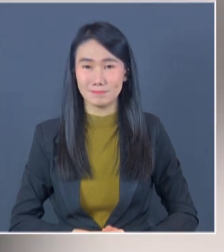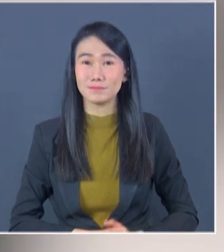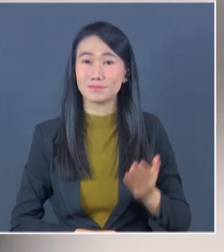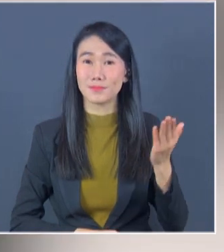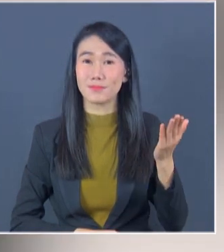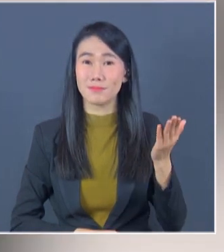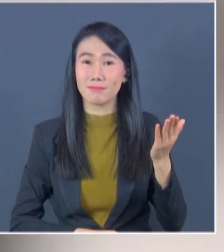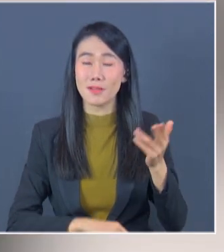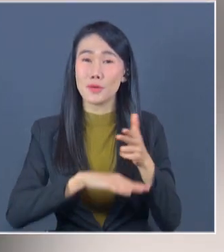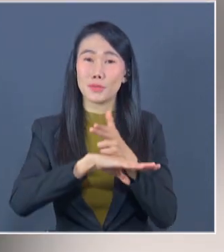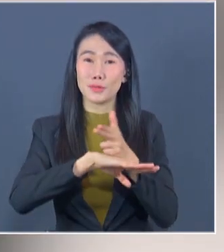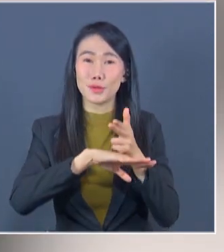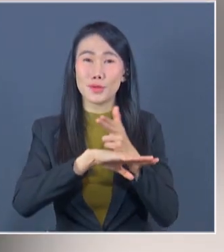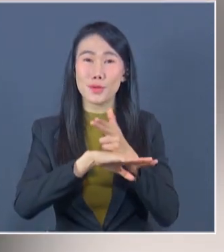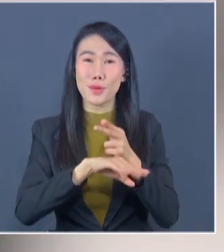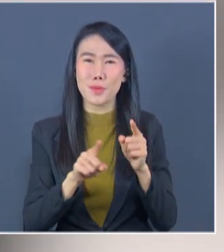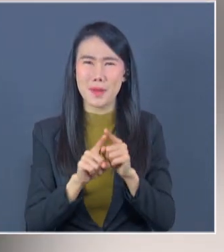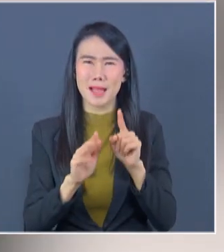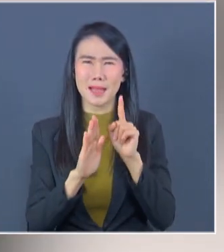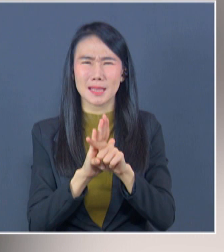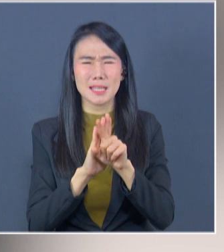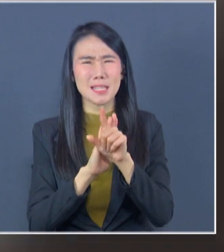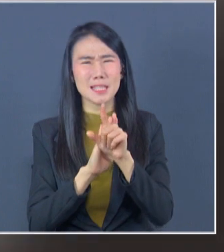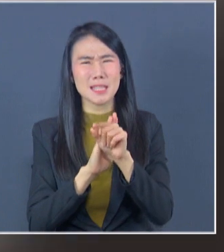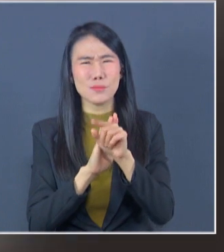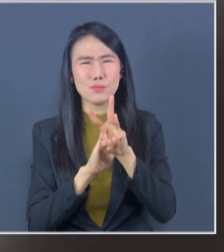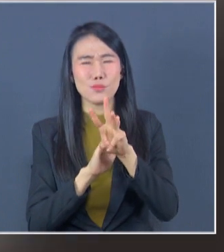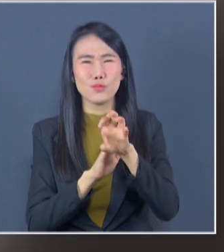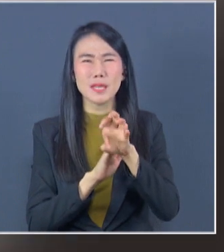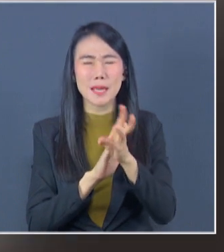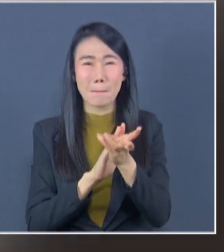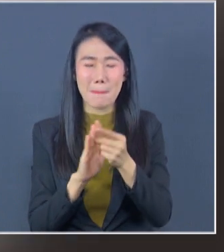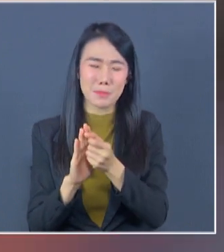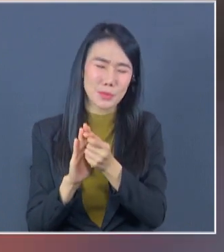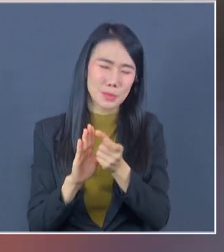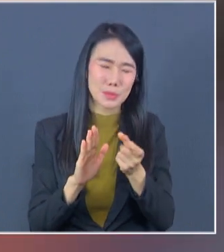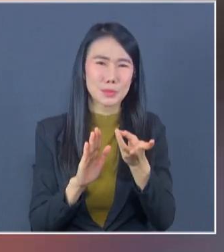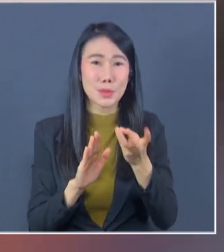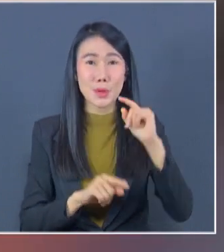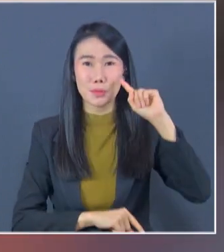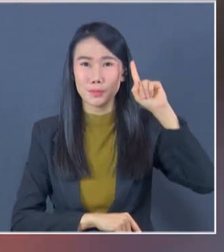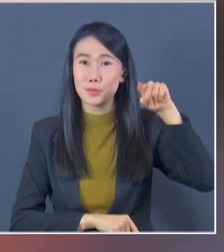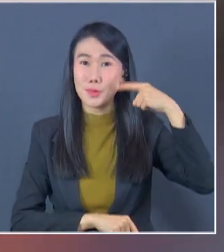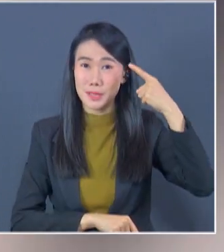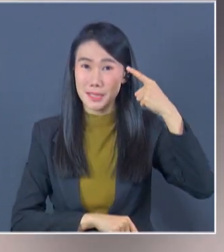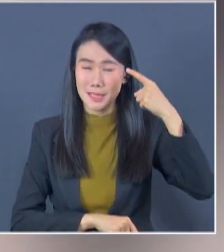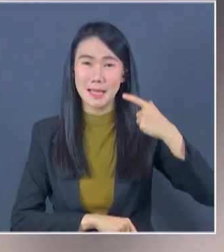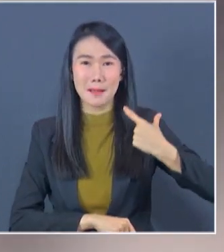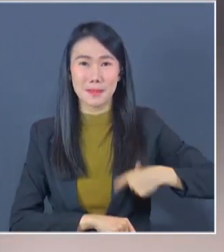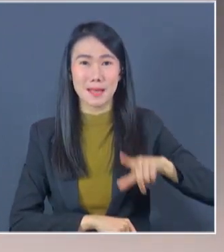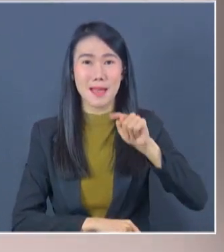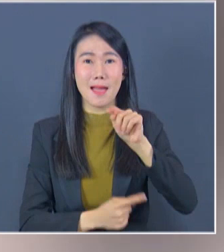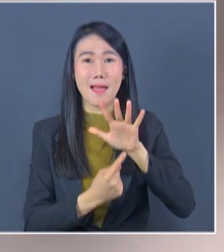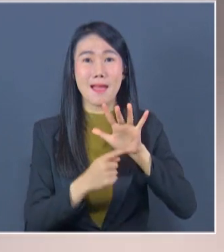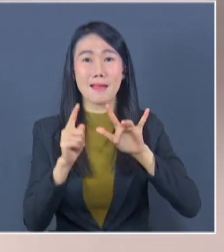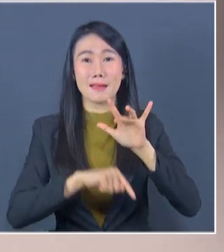คุณผู้ชมครับนี่เป็นคลิปความยาวในประมาณสัก20วินาทีครับเป็นภาพของหญิงสาวคนหนึ่งกับทนายตั้ม